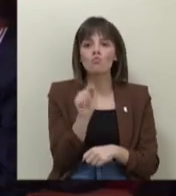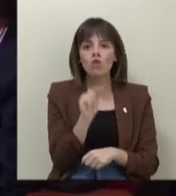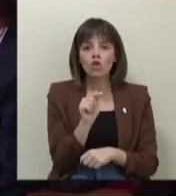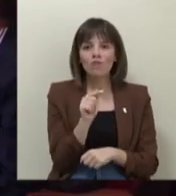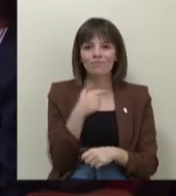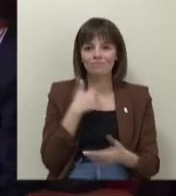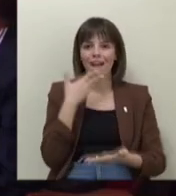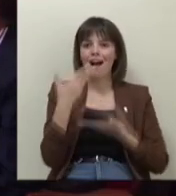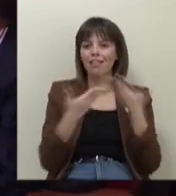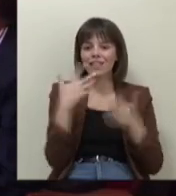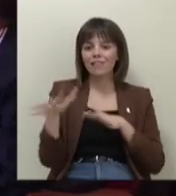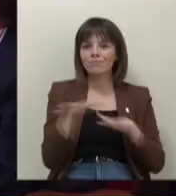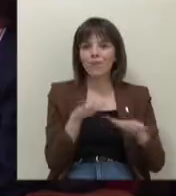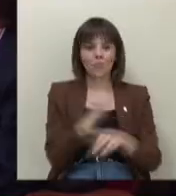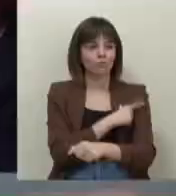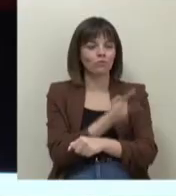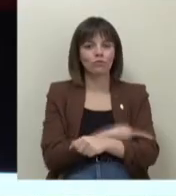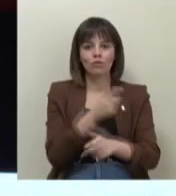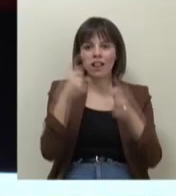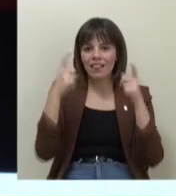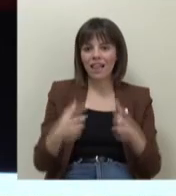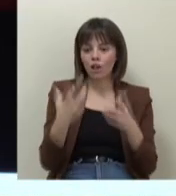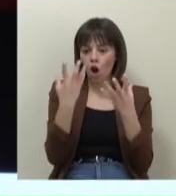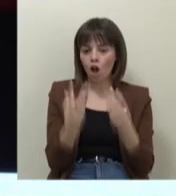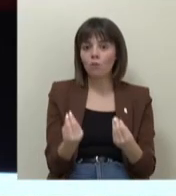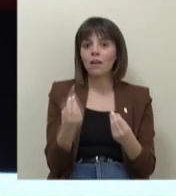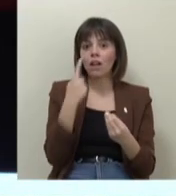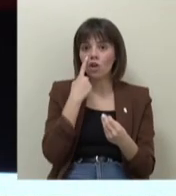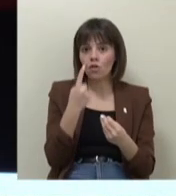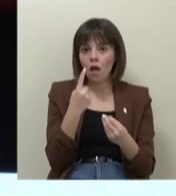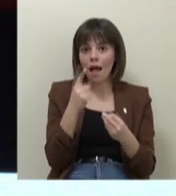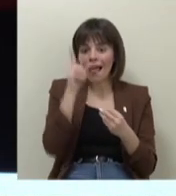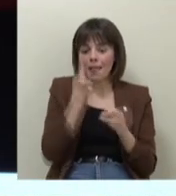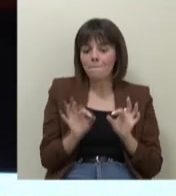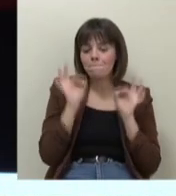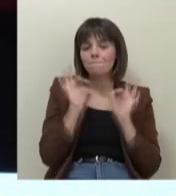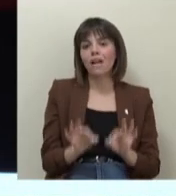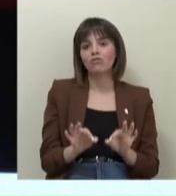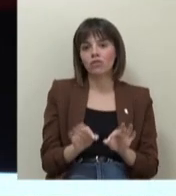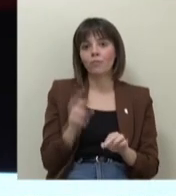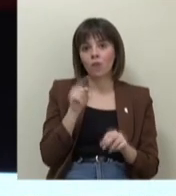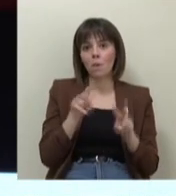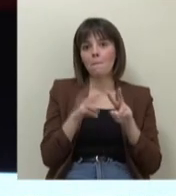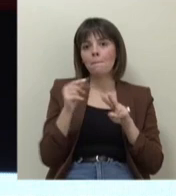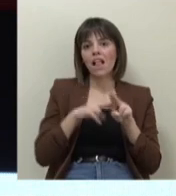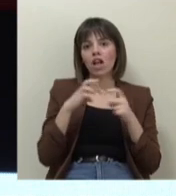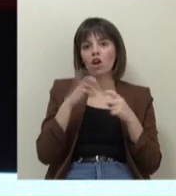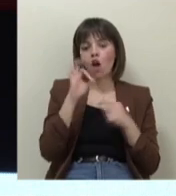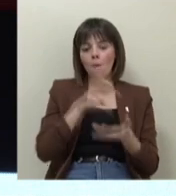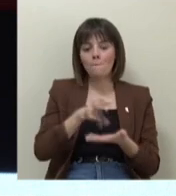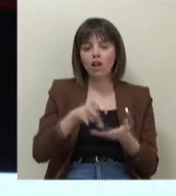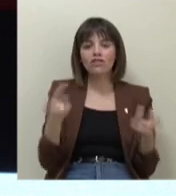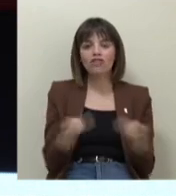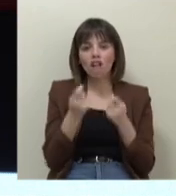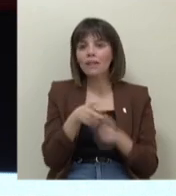Bu saydığım deprem dirençli kentler oluşturmanın alfabesi. Bu mikro bölgeleme